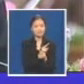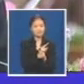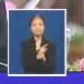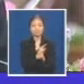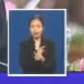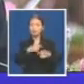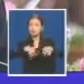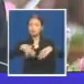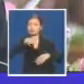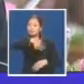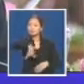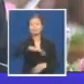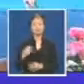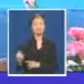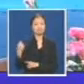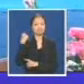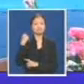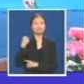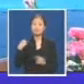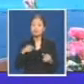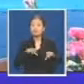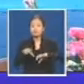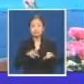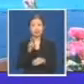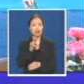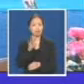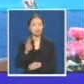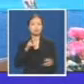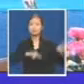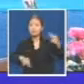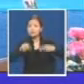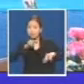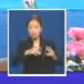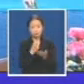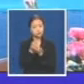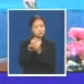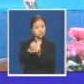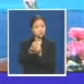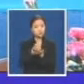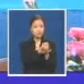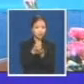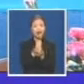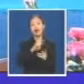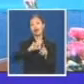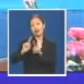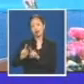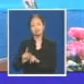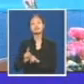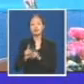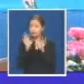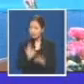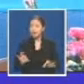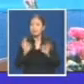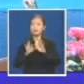งของชุมชนท้องถิ่นในการจัดระบบการดูแลช่วยเหลือซึ่งกันและกันบนพื้นฐาน